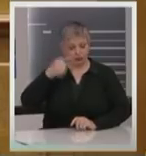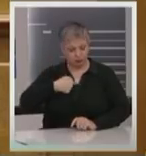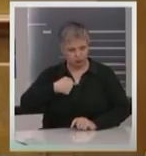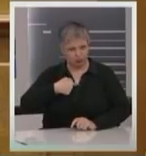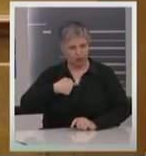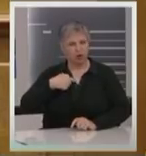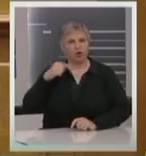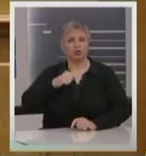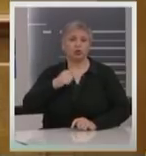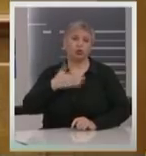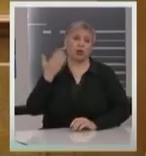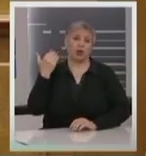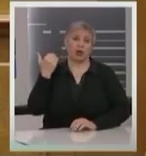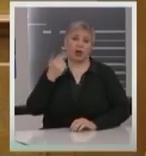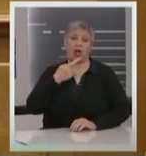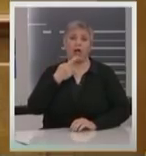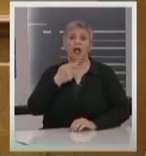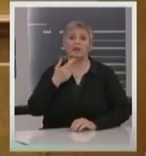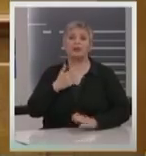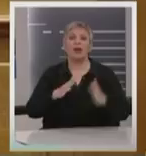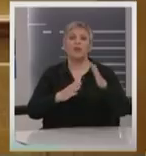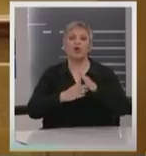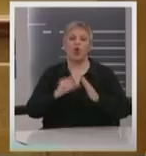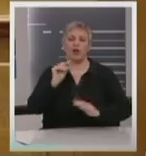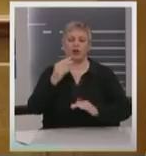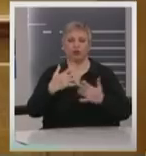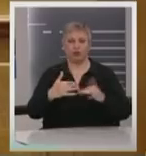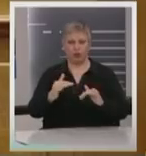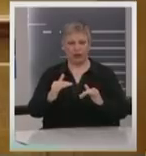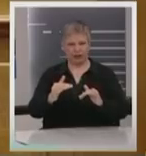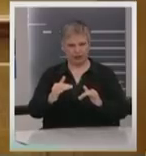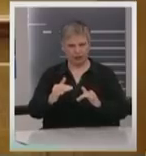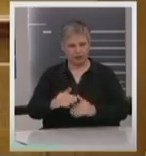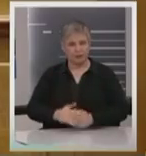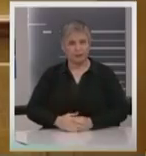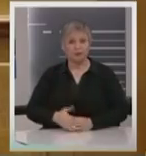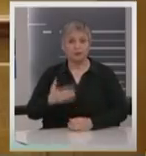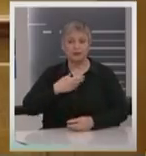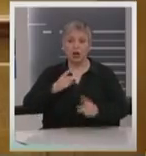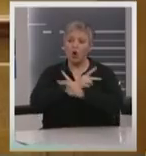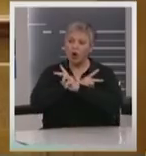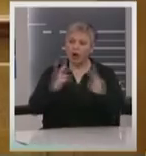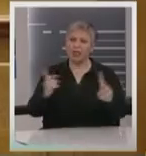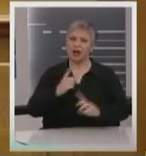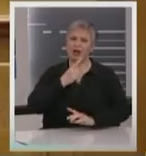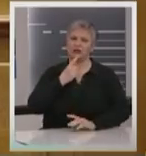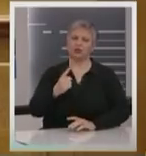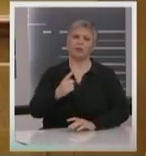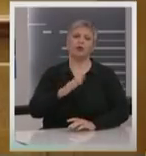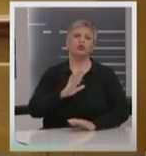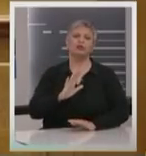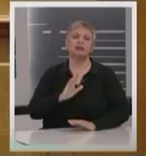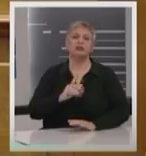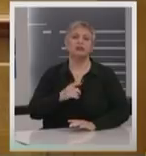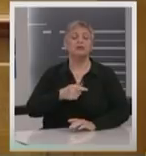εννόησε ο πρόεδρος της Βουλής. Να το πούμε λοιπόν ξεκάθαρα, διότι αυτό συνέβη, κύριε Τσίπρα